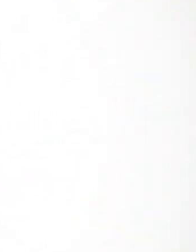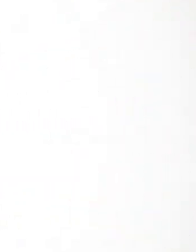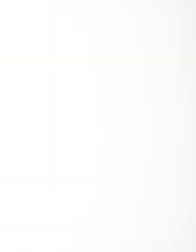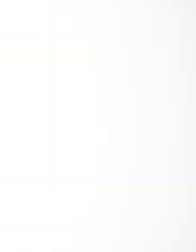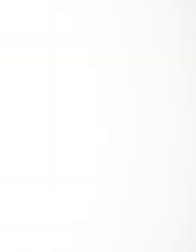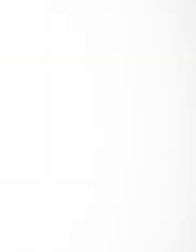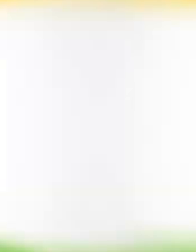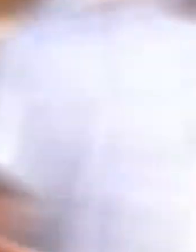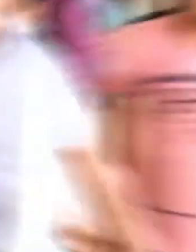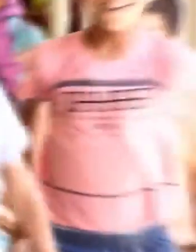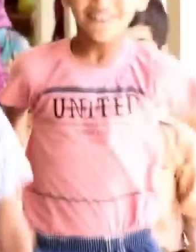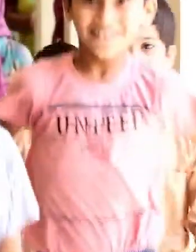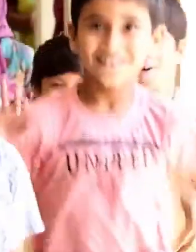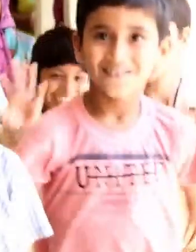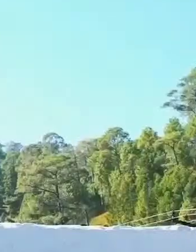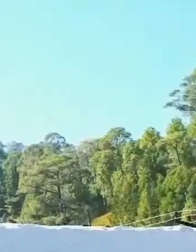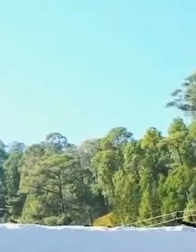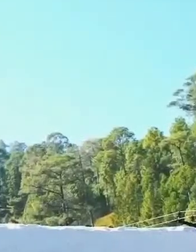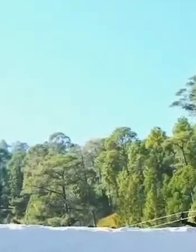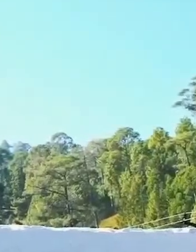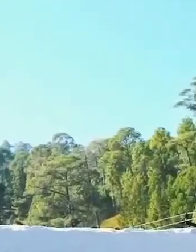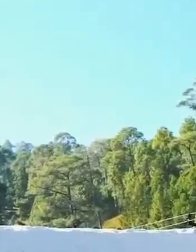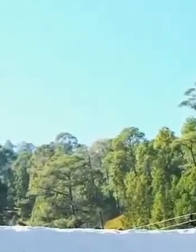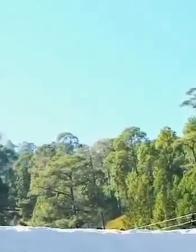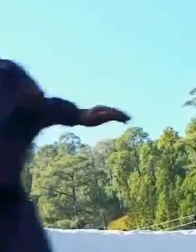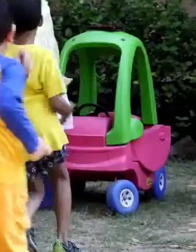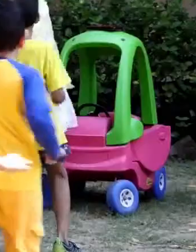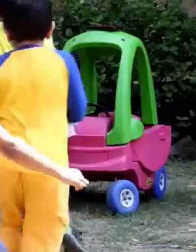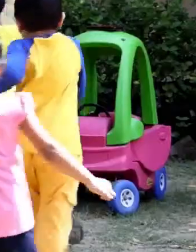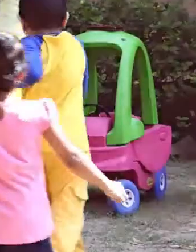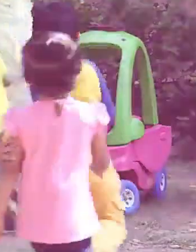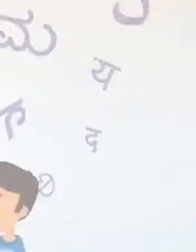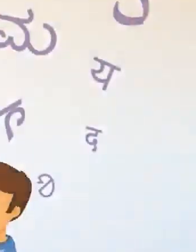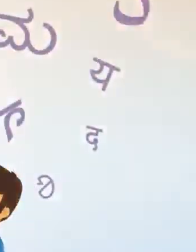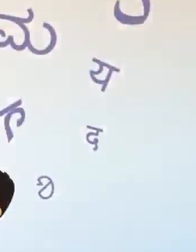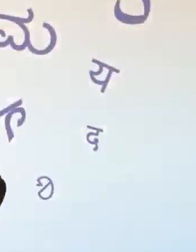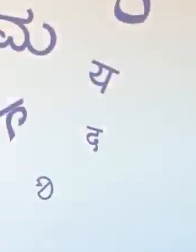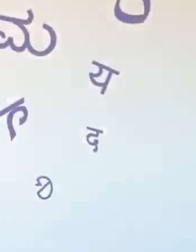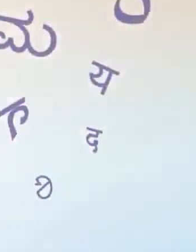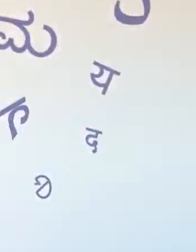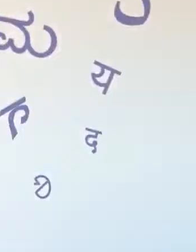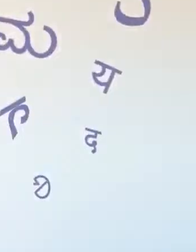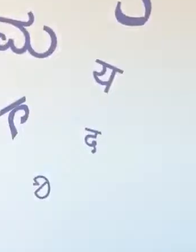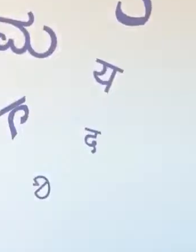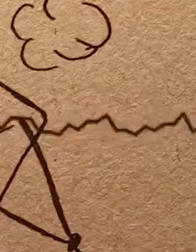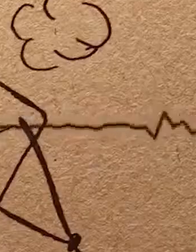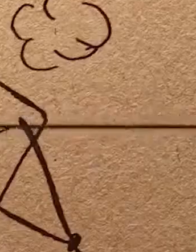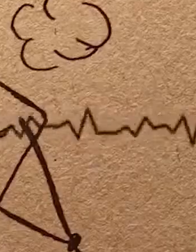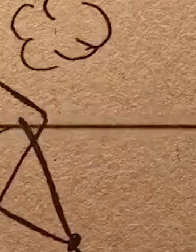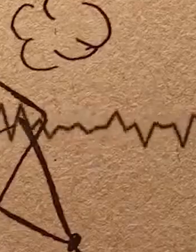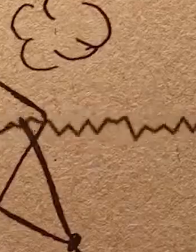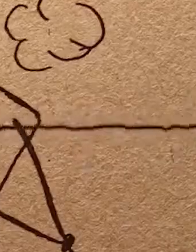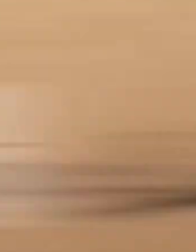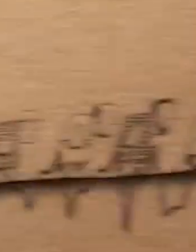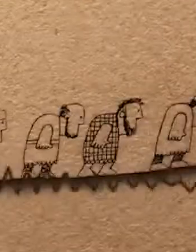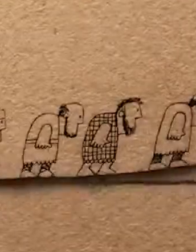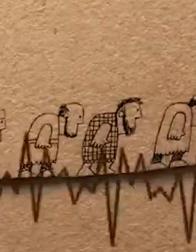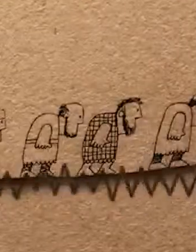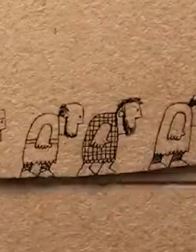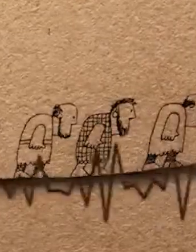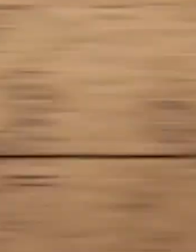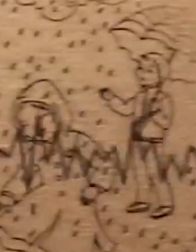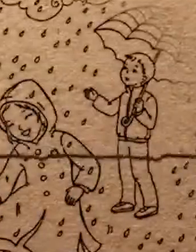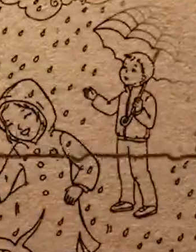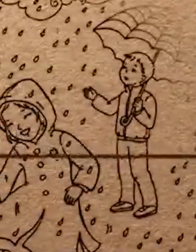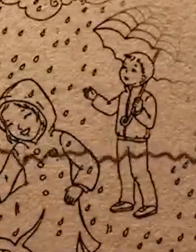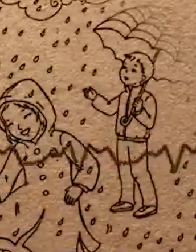भारत सरकार की एक अनूठी और सराहनीय पहल का हिस्सा बने तथा भारतीय भाषाओं और अंग्रेजी में लोकगीत